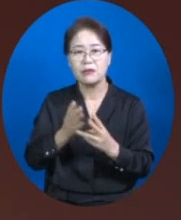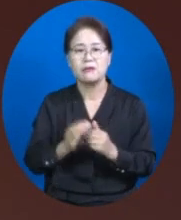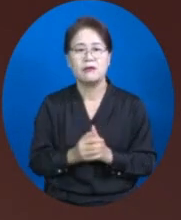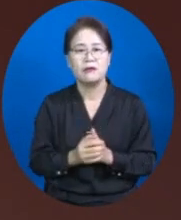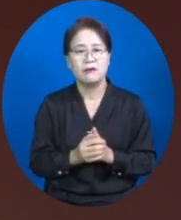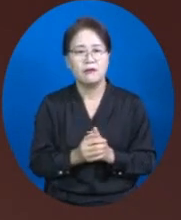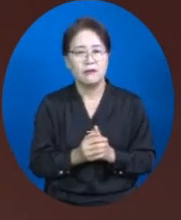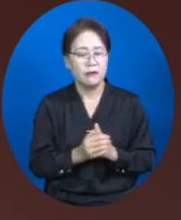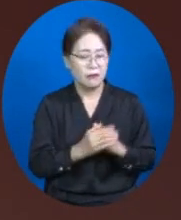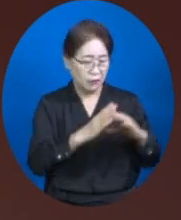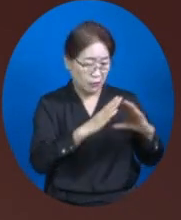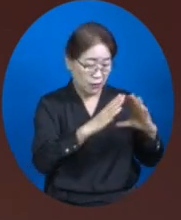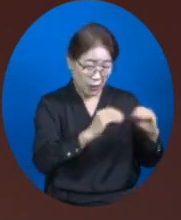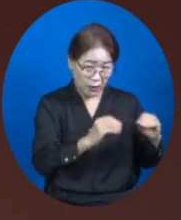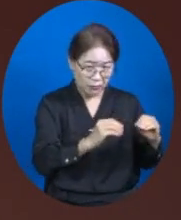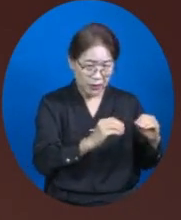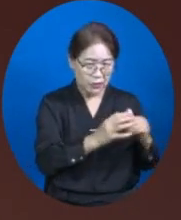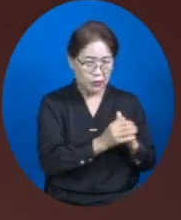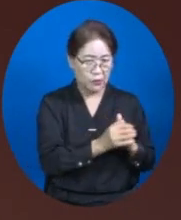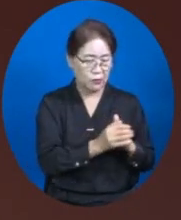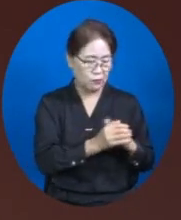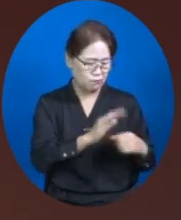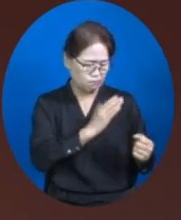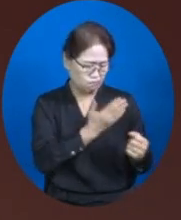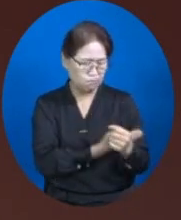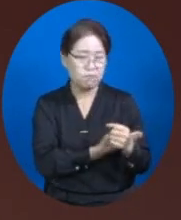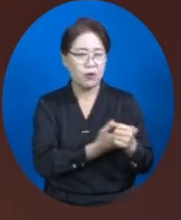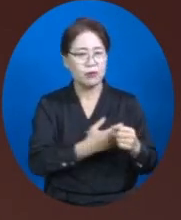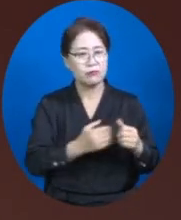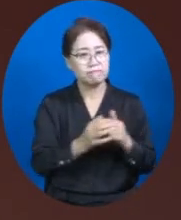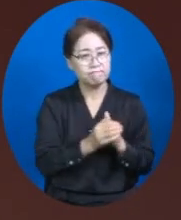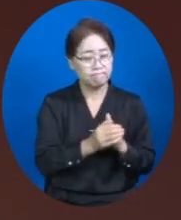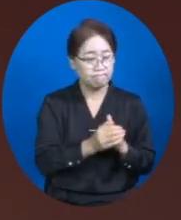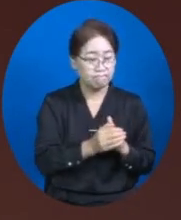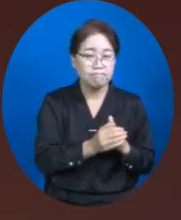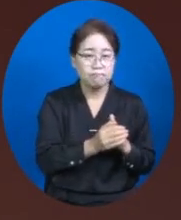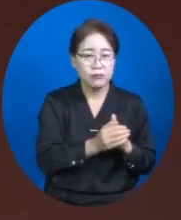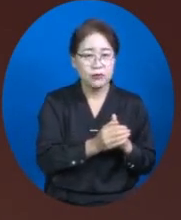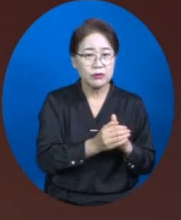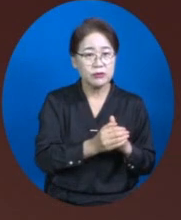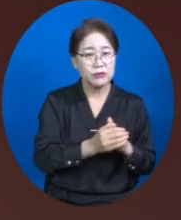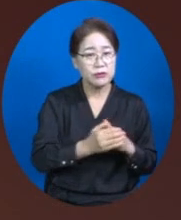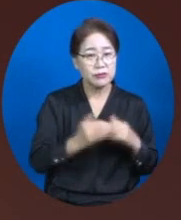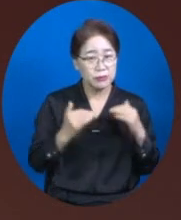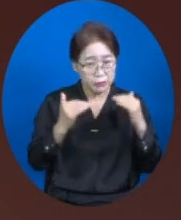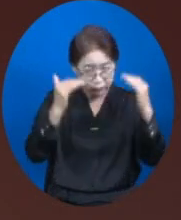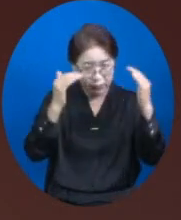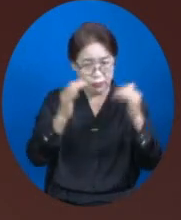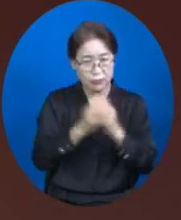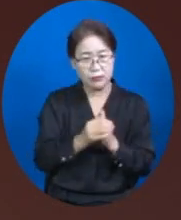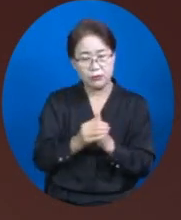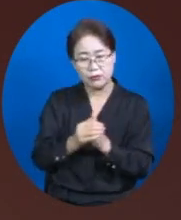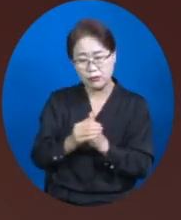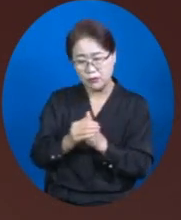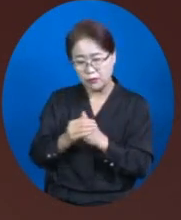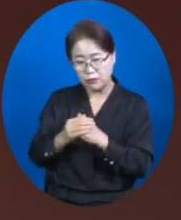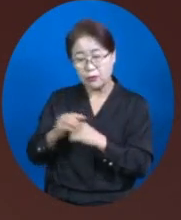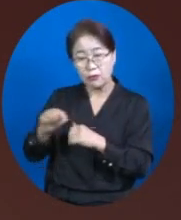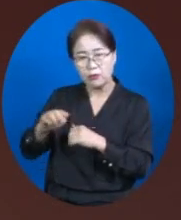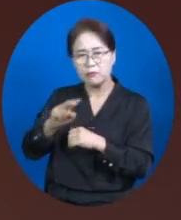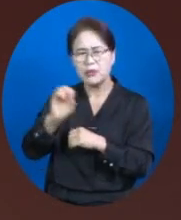애굽의 궁중에서 실력을 쌓는 40년 미디안 광야에서 훈련을 받는